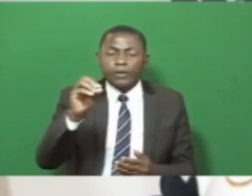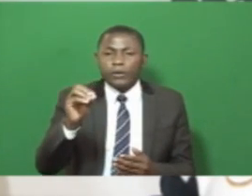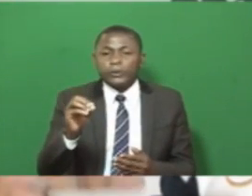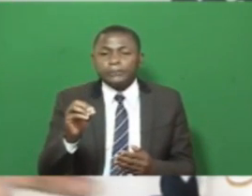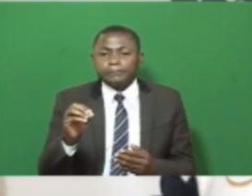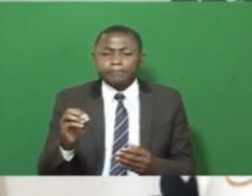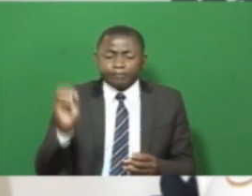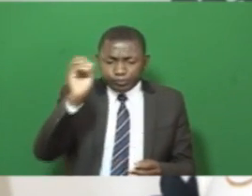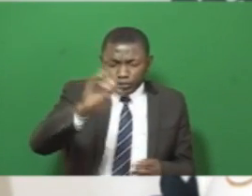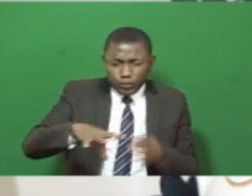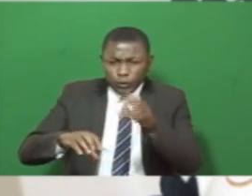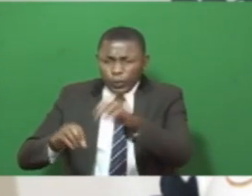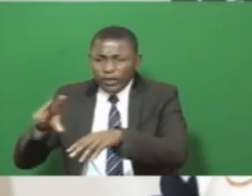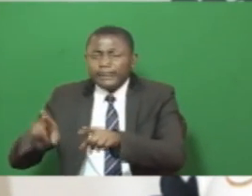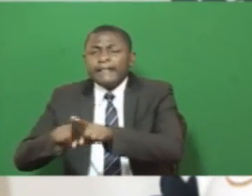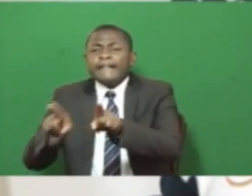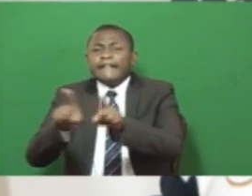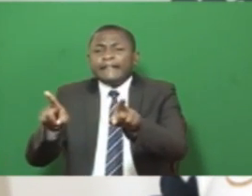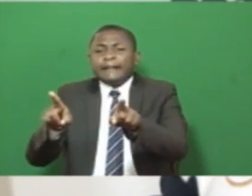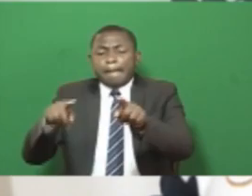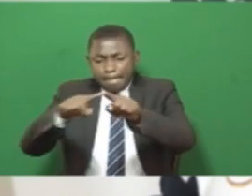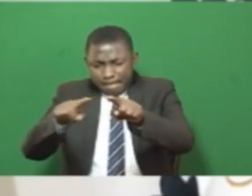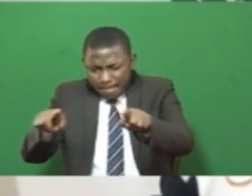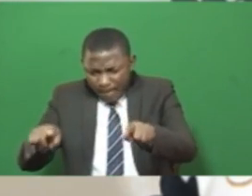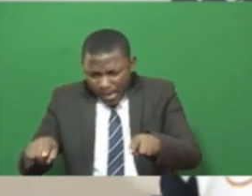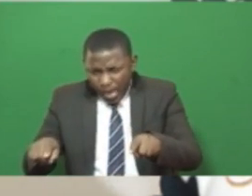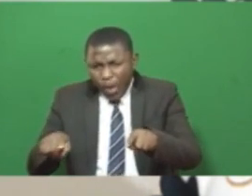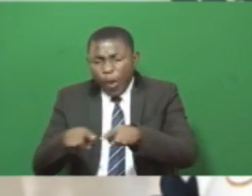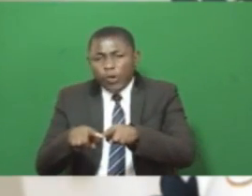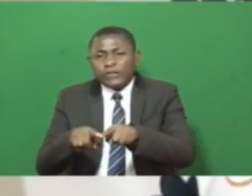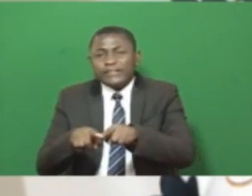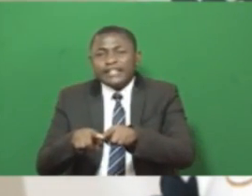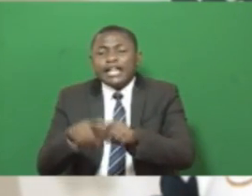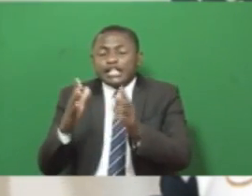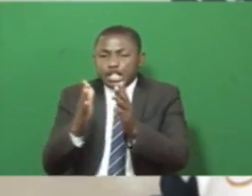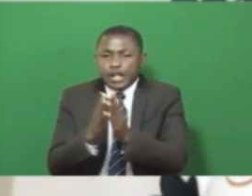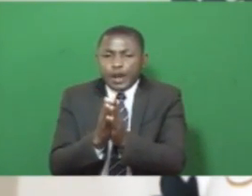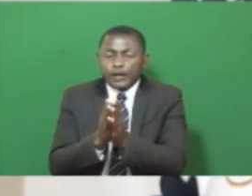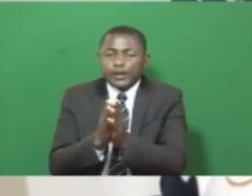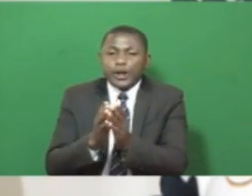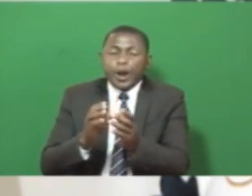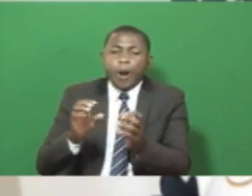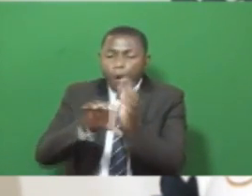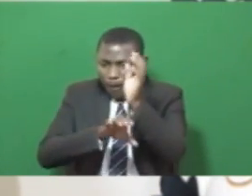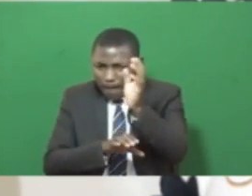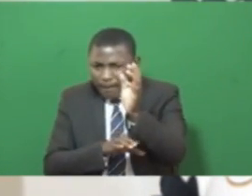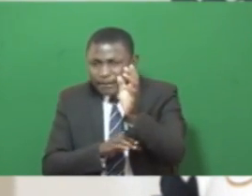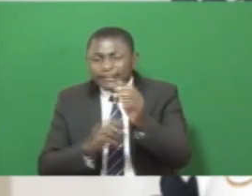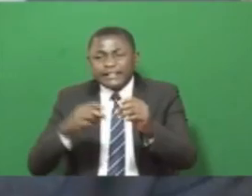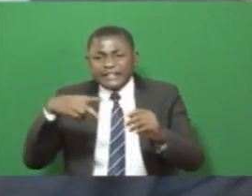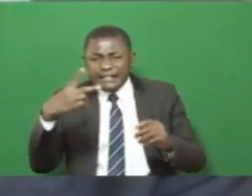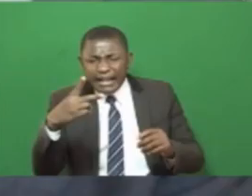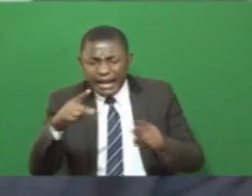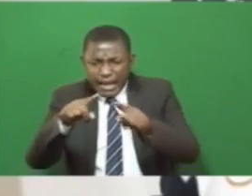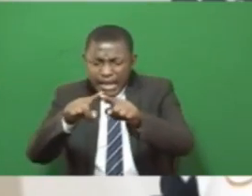Saka furniture yakaiswa musanctuary pano pasi ne ake yangairi muroom yechipiri ya most holy